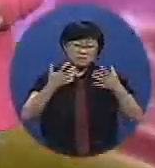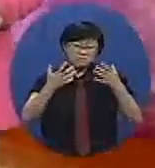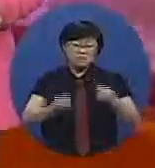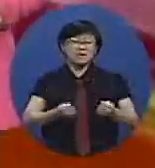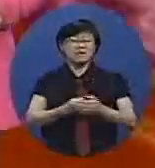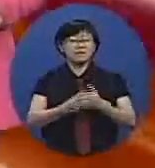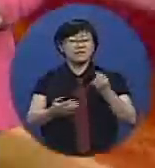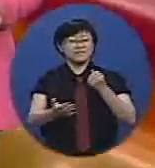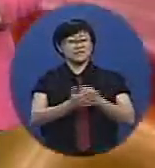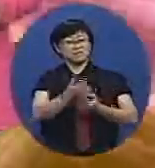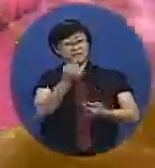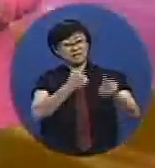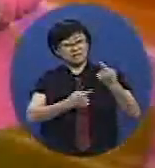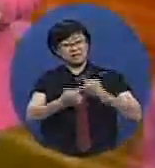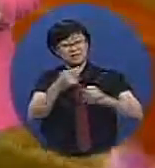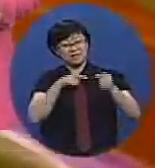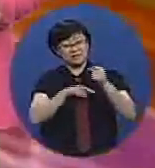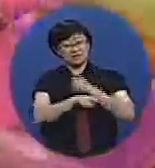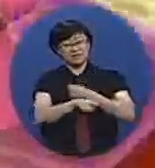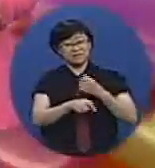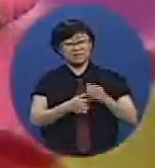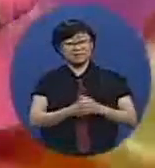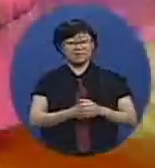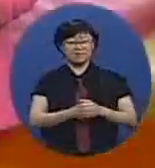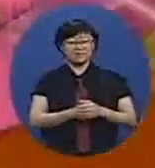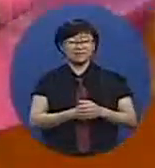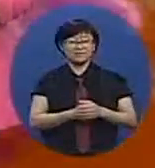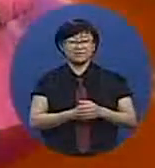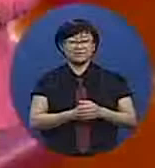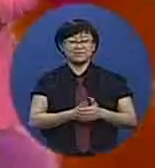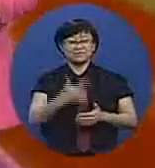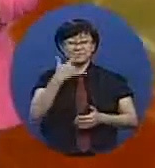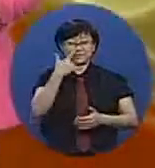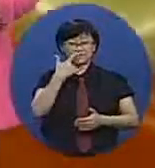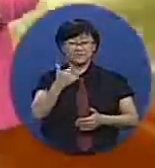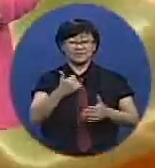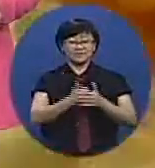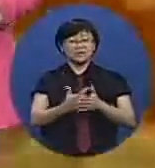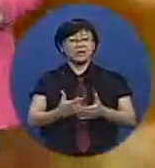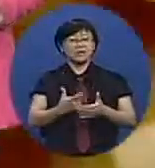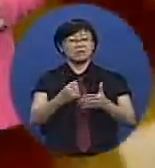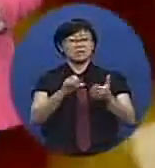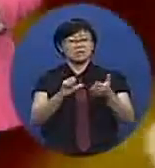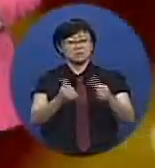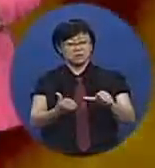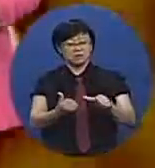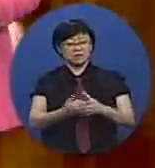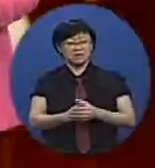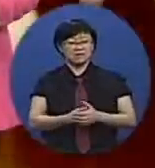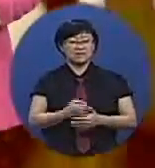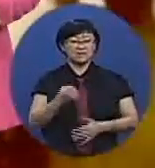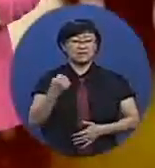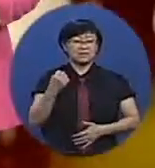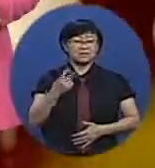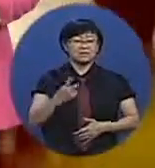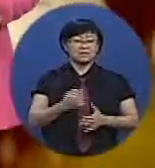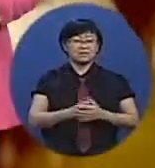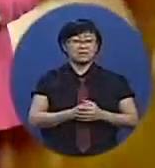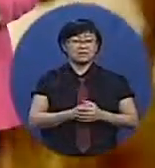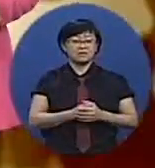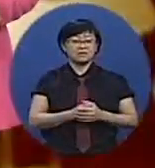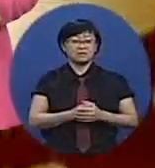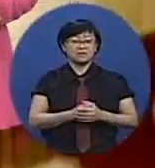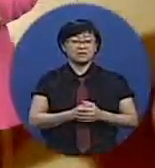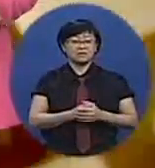예, 예. 뭐가 그렇게 한이 많을까요? 아, 부모님 일찍이 돌아가시고. 네. 아. 또,